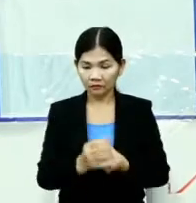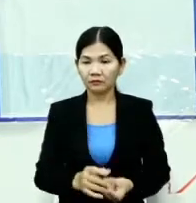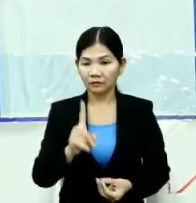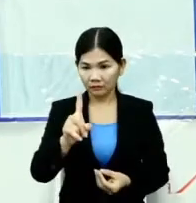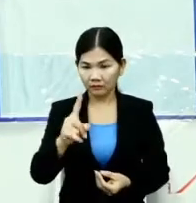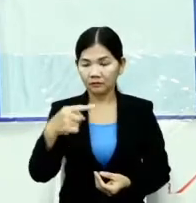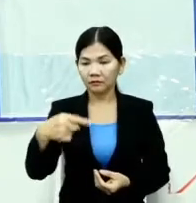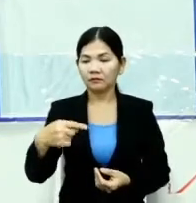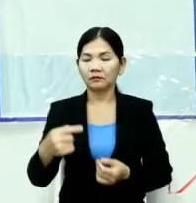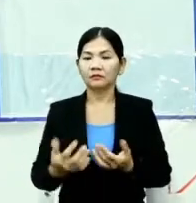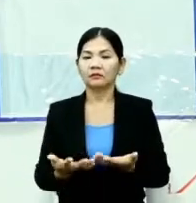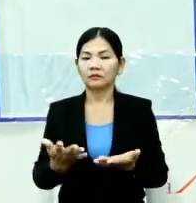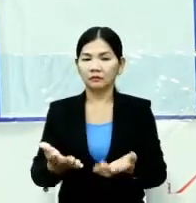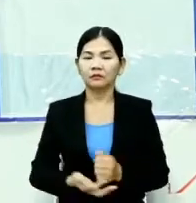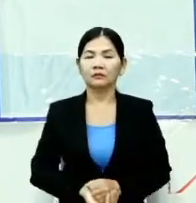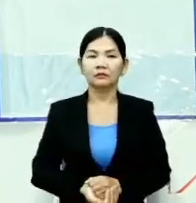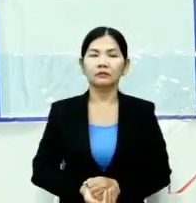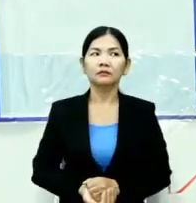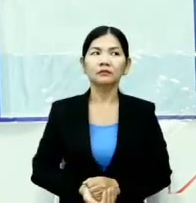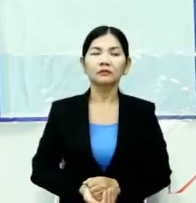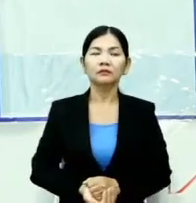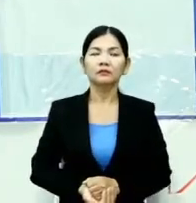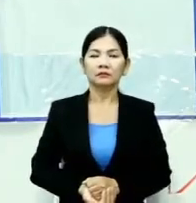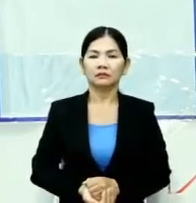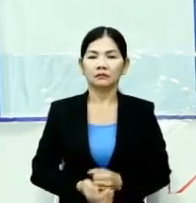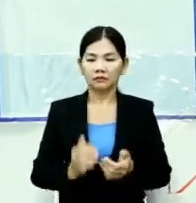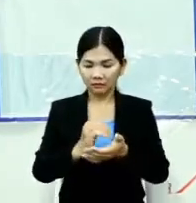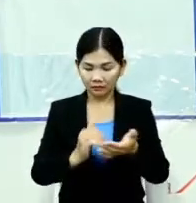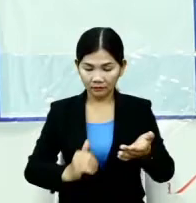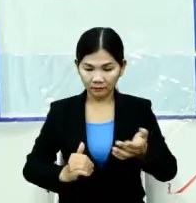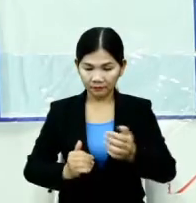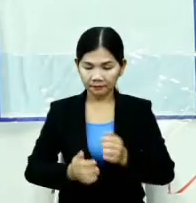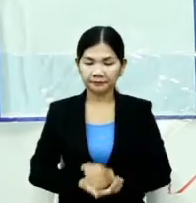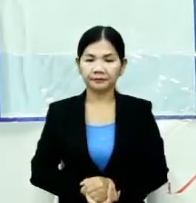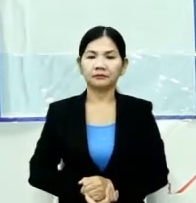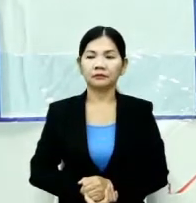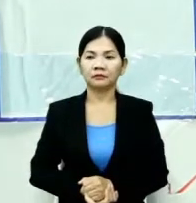ចូលទៅក្នុងនេះមួយទៀតណាកូនណាតែអ្នកគ្រូដកចេញសិនចា